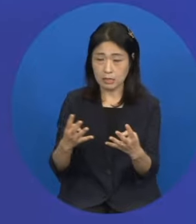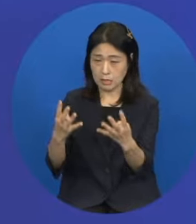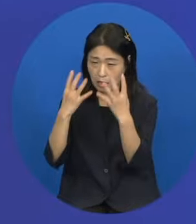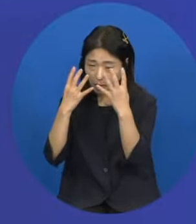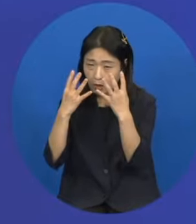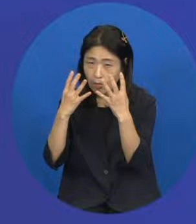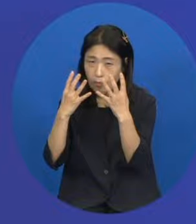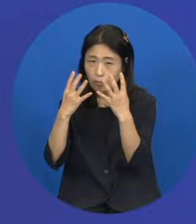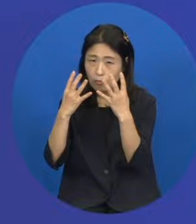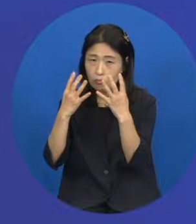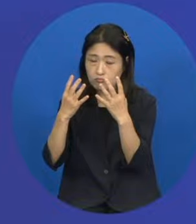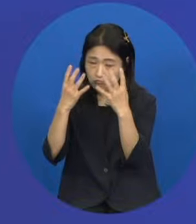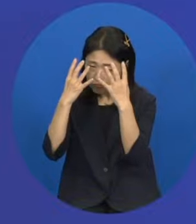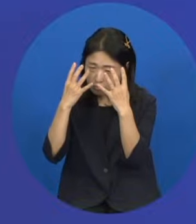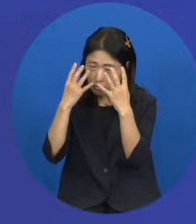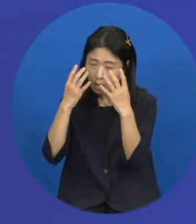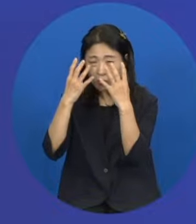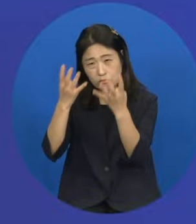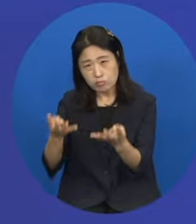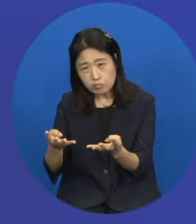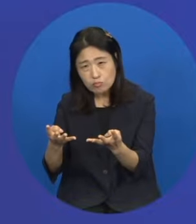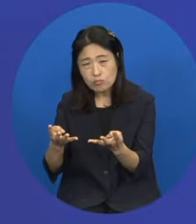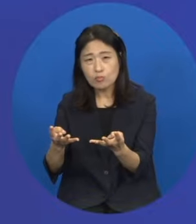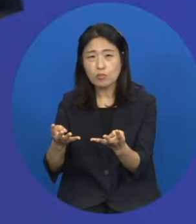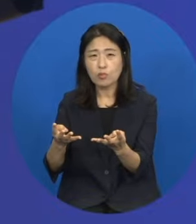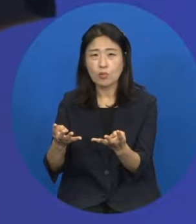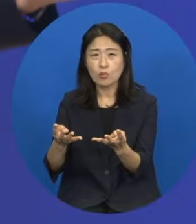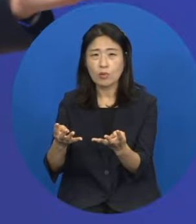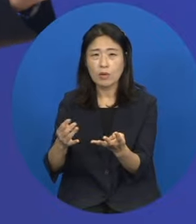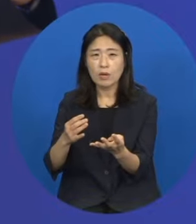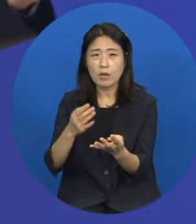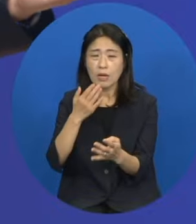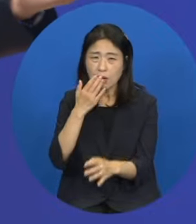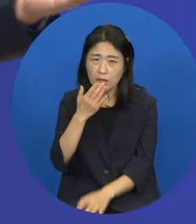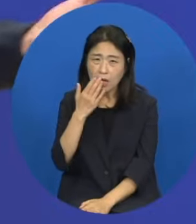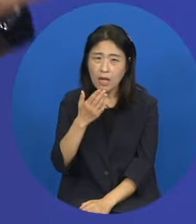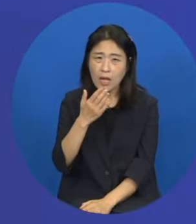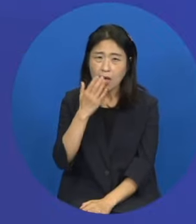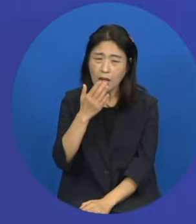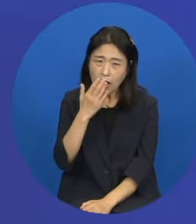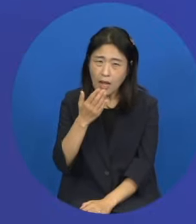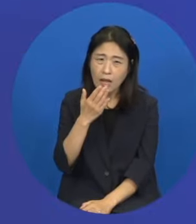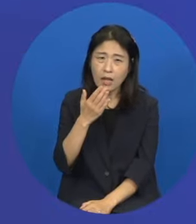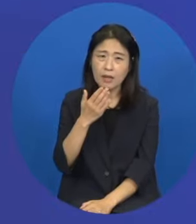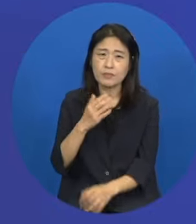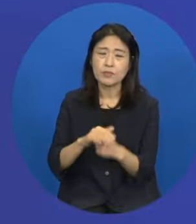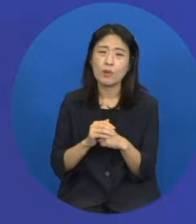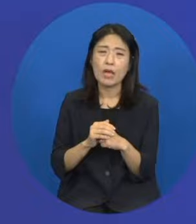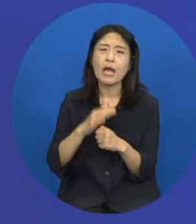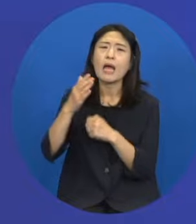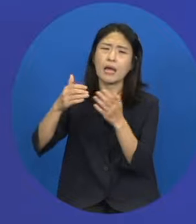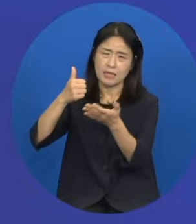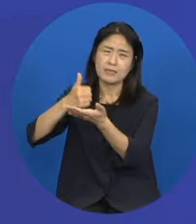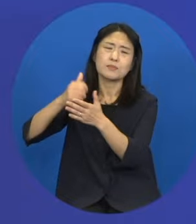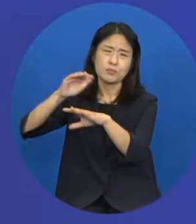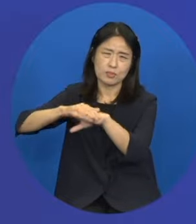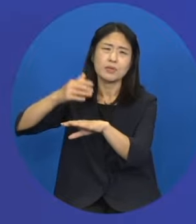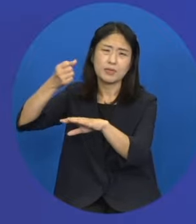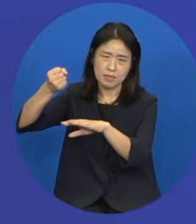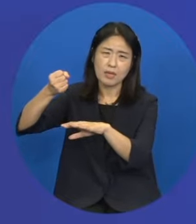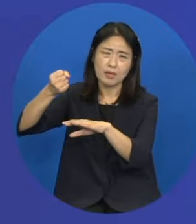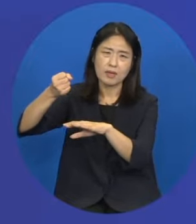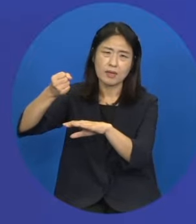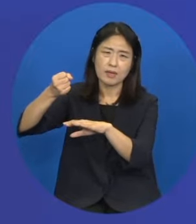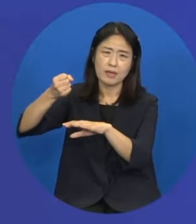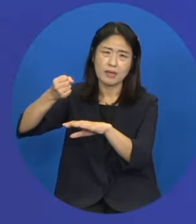아니면 풀려나는 것입니까? 하나님 가능하다면 풀려나길 원합니다. 하지만 그리 아니하실지라도